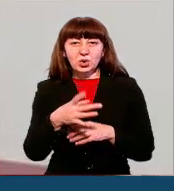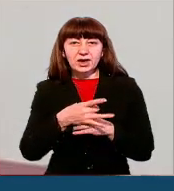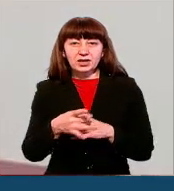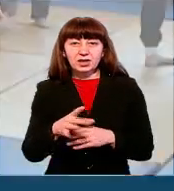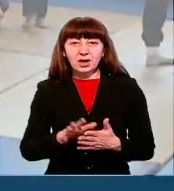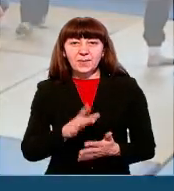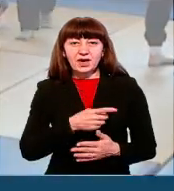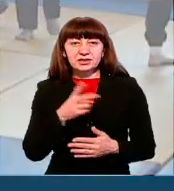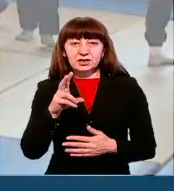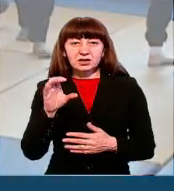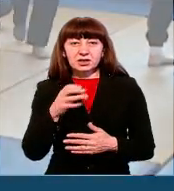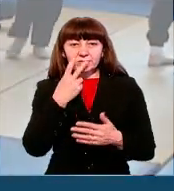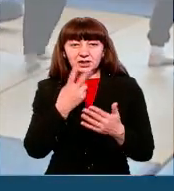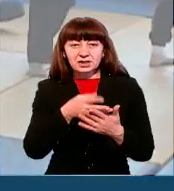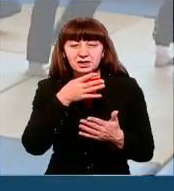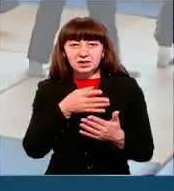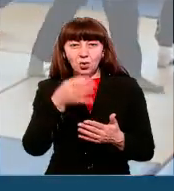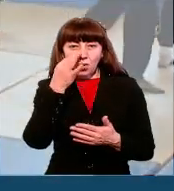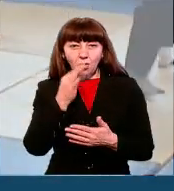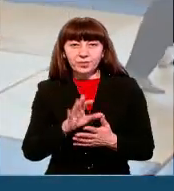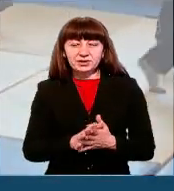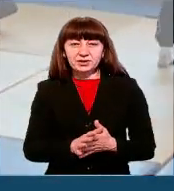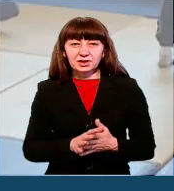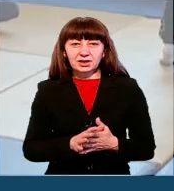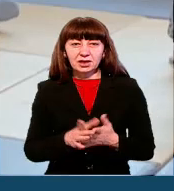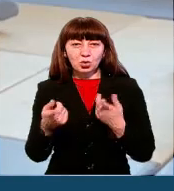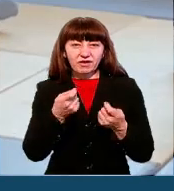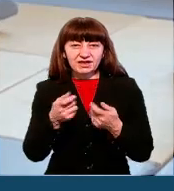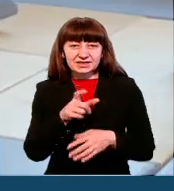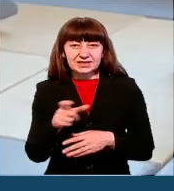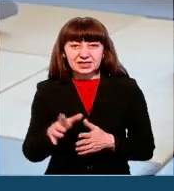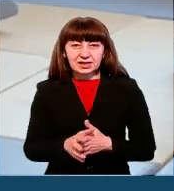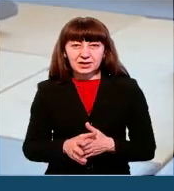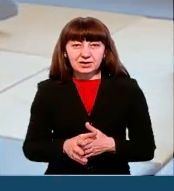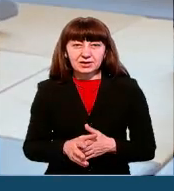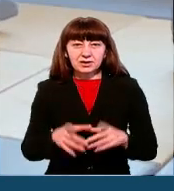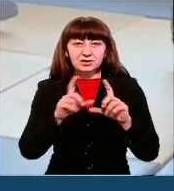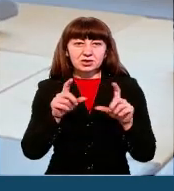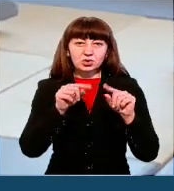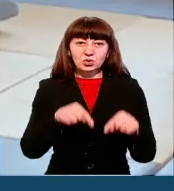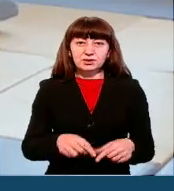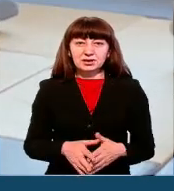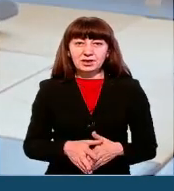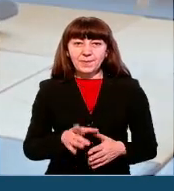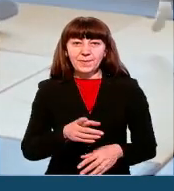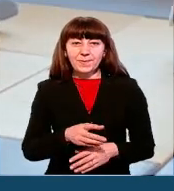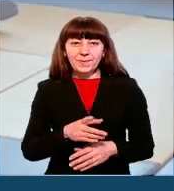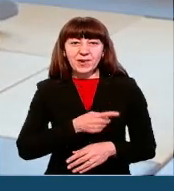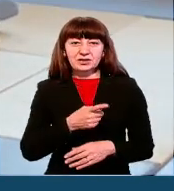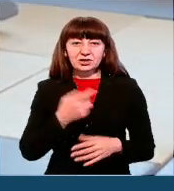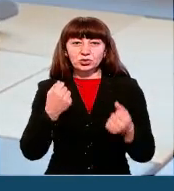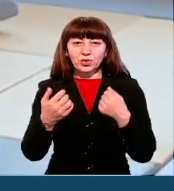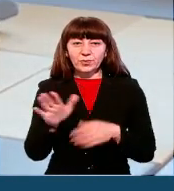опытные наставники. Наши мастера, которые мастер-класс показывают, это Влад со школы здесь. Он сам является мастером